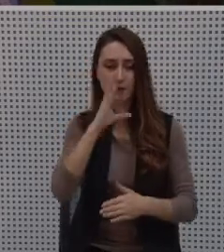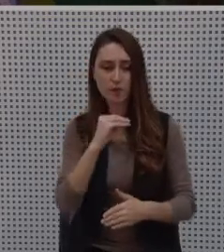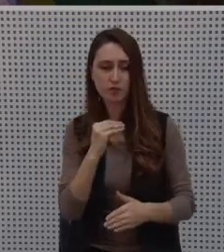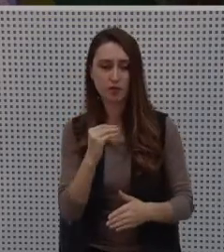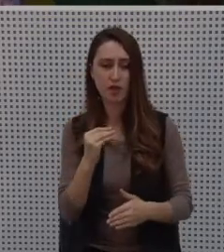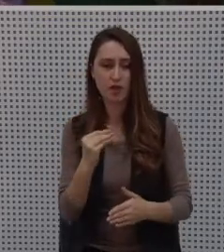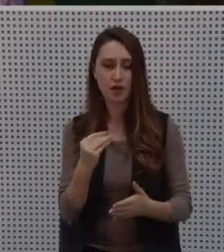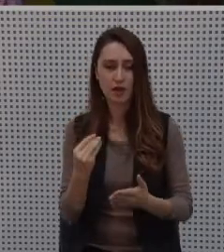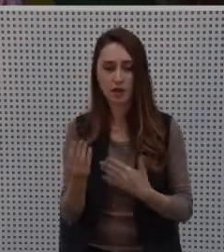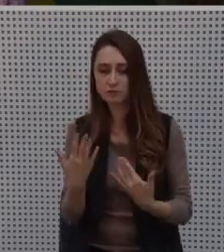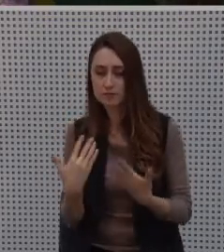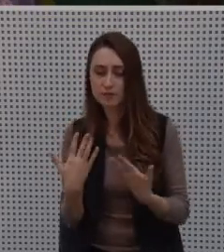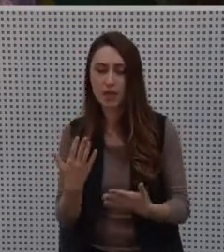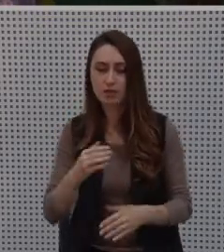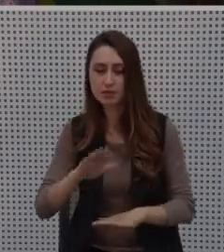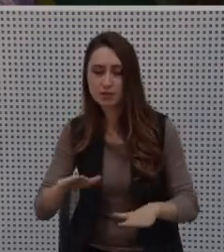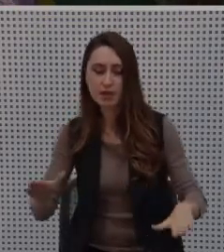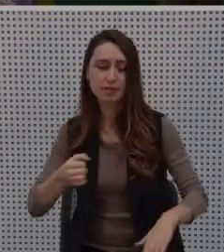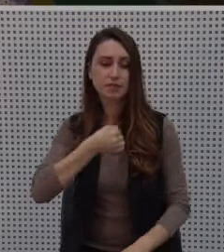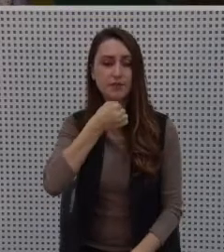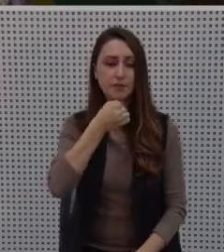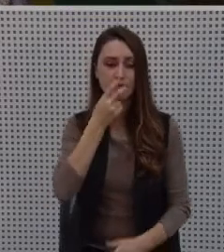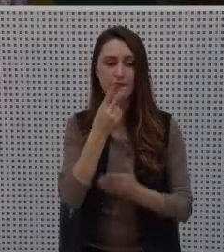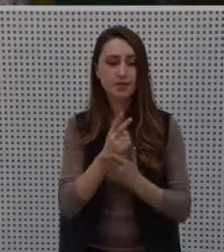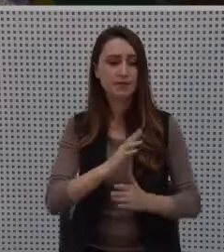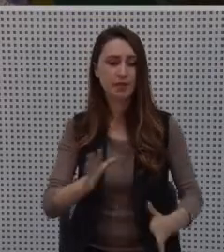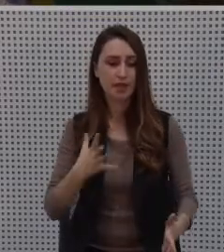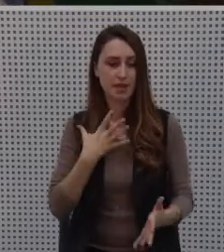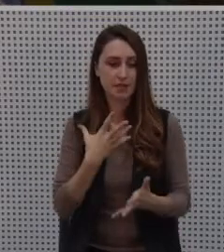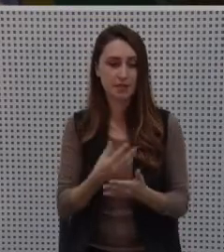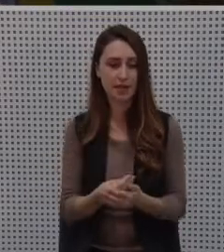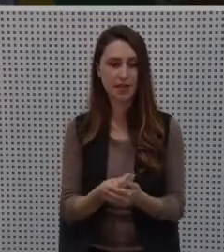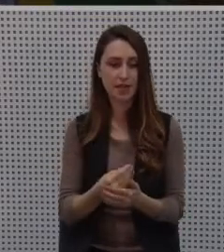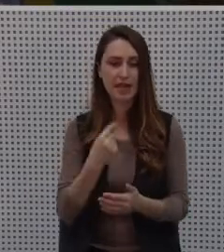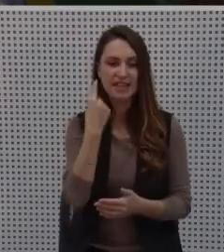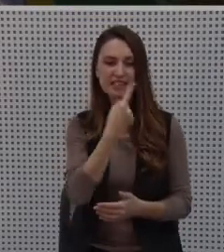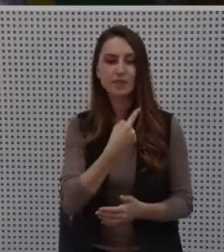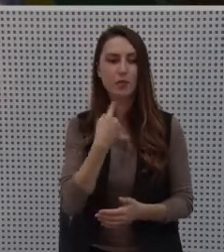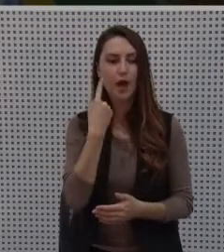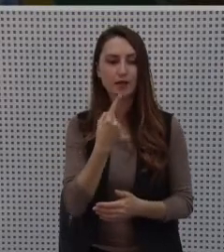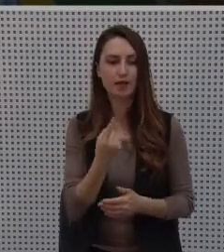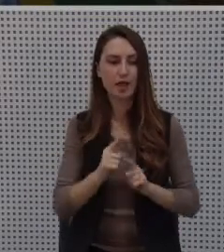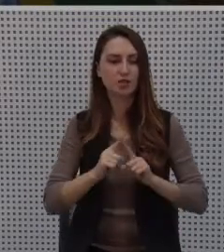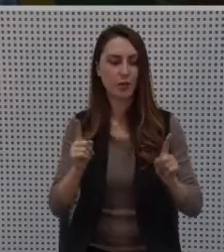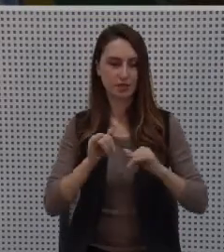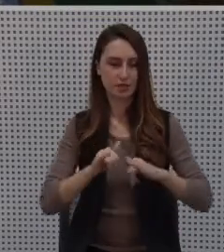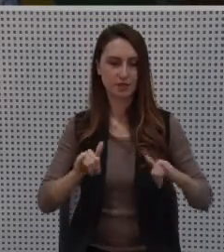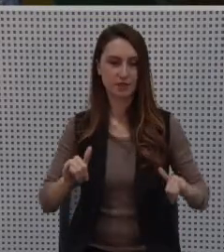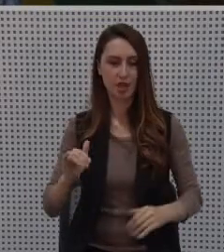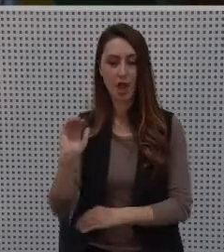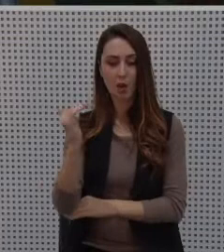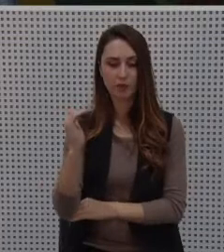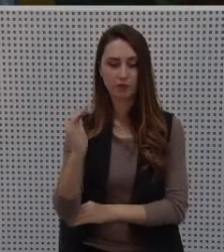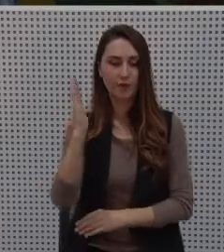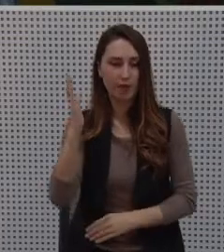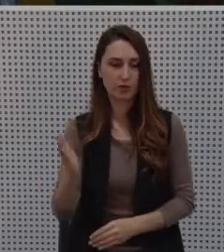может взаимодействовать со сверстниками, со взрослыми, несмотря на свои индивидуальные особенности развития, то